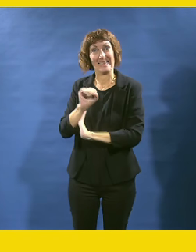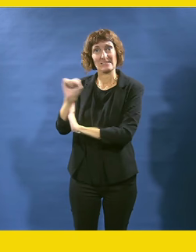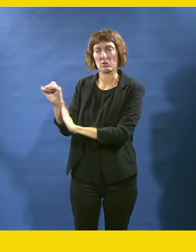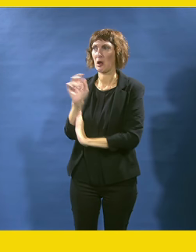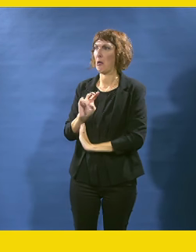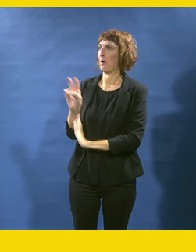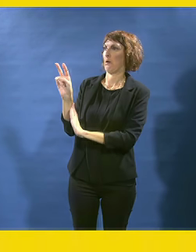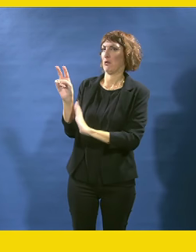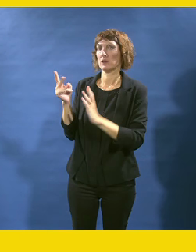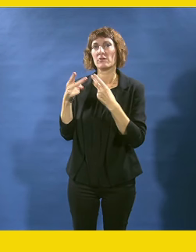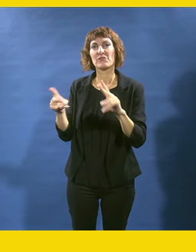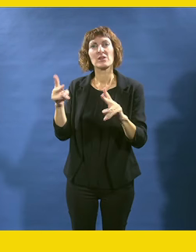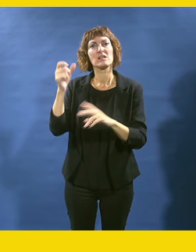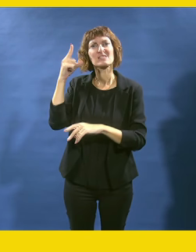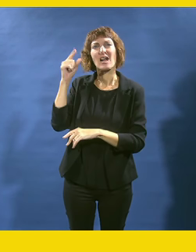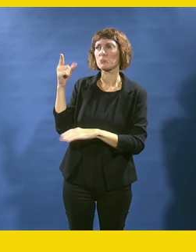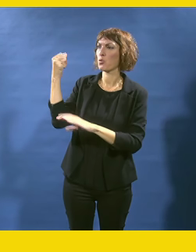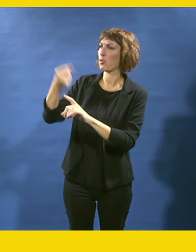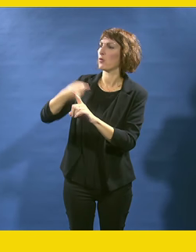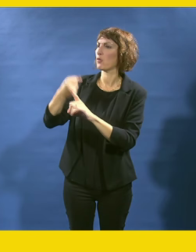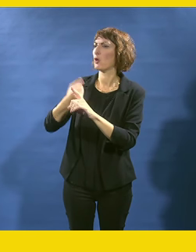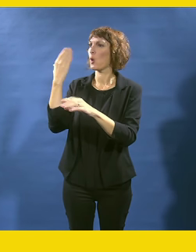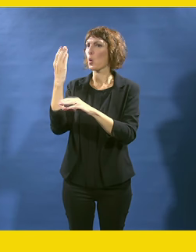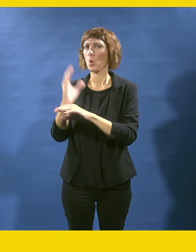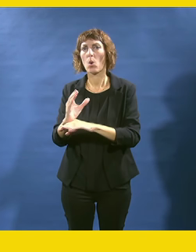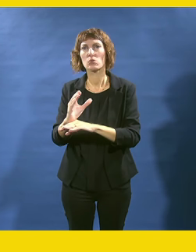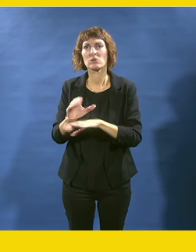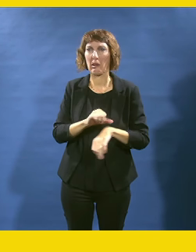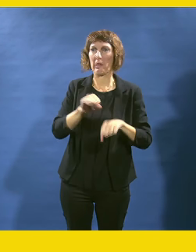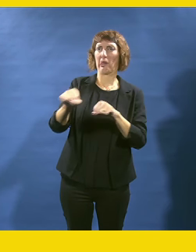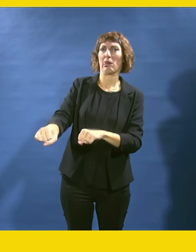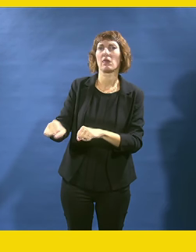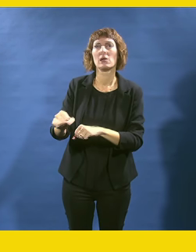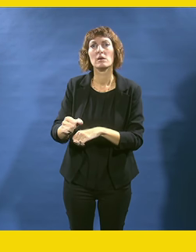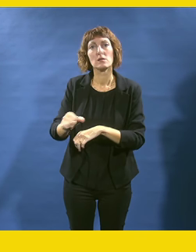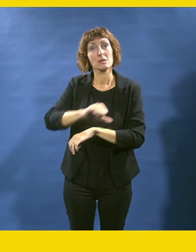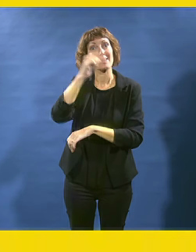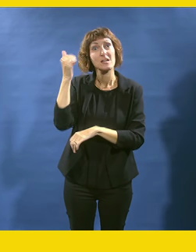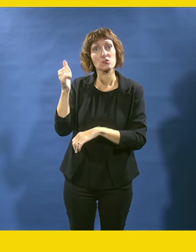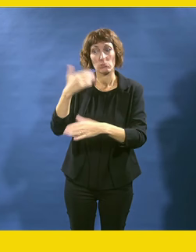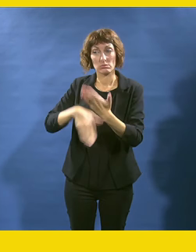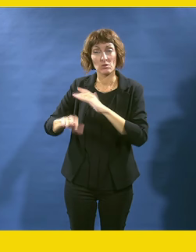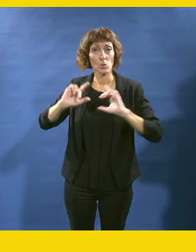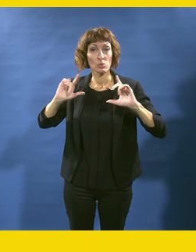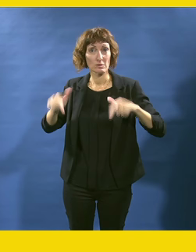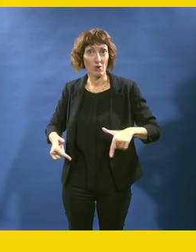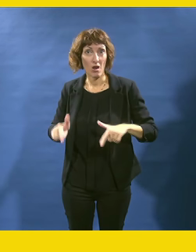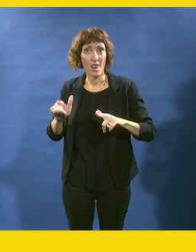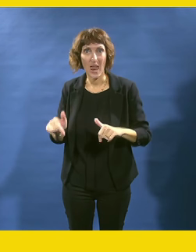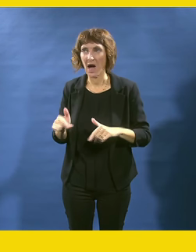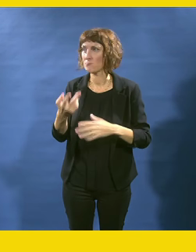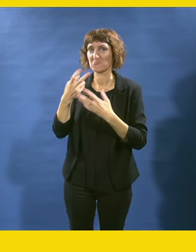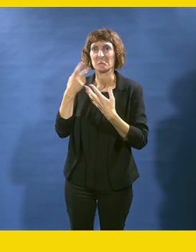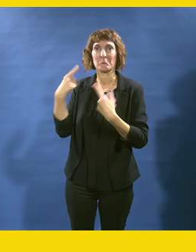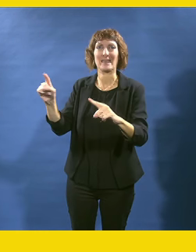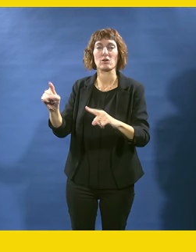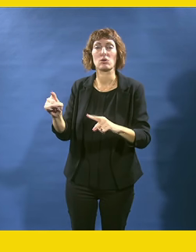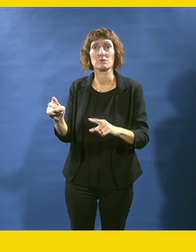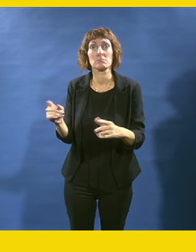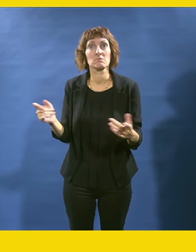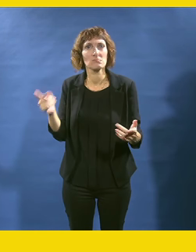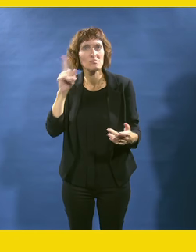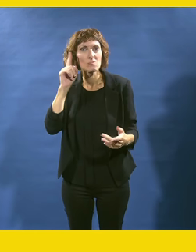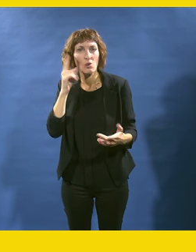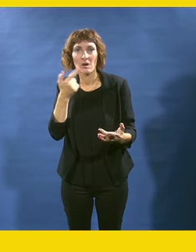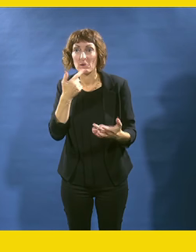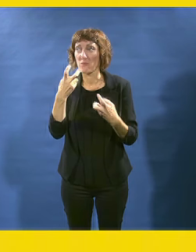dégenrer les cours d'école parce qu'elle sait que la lutte contre les violences faites aux femmes passe par le fait de décider que l'on n'apprendra plus à nos